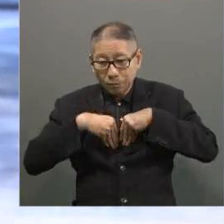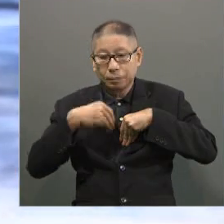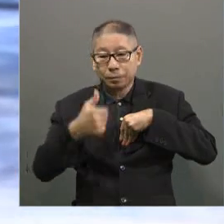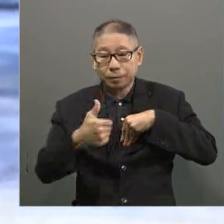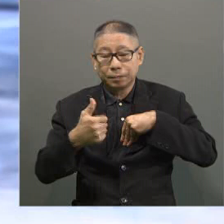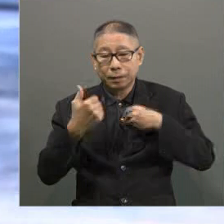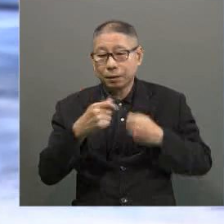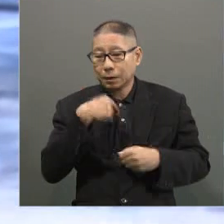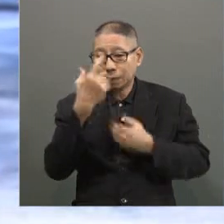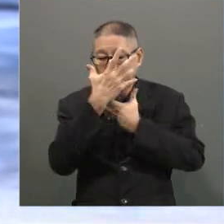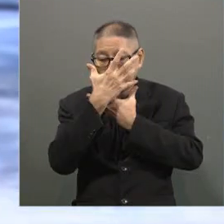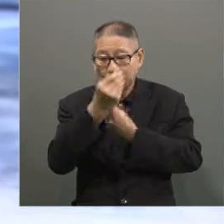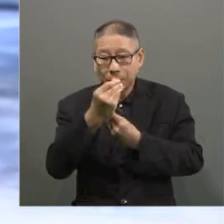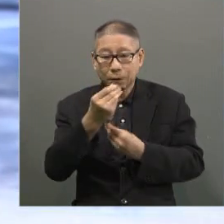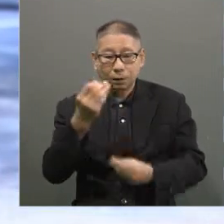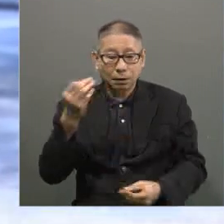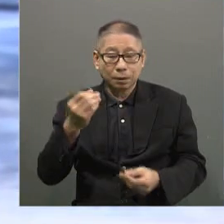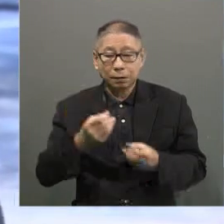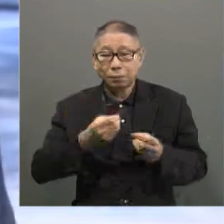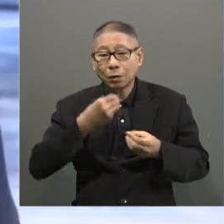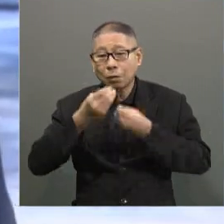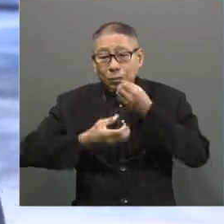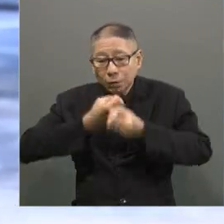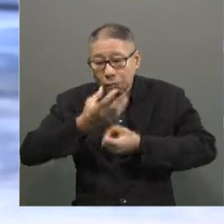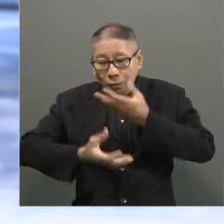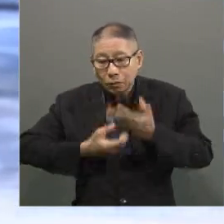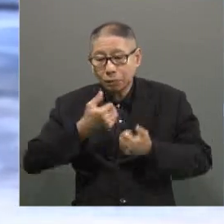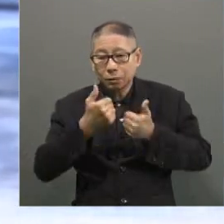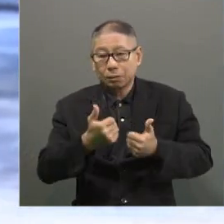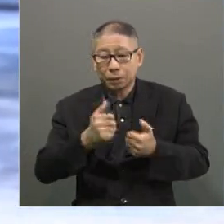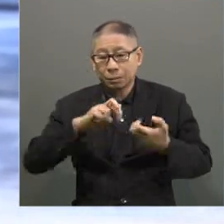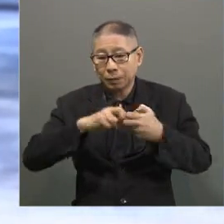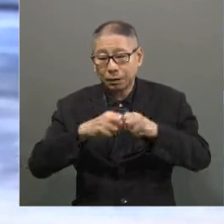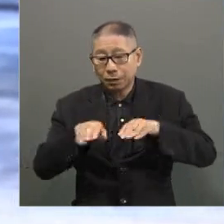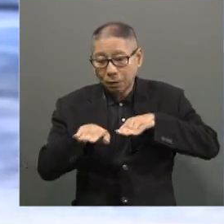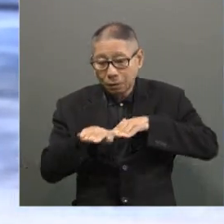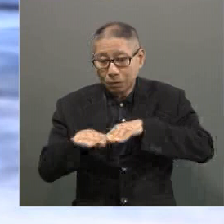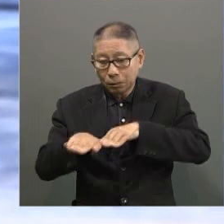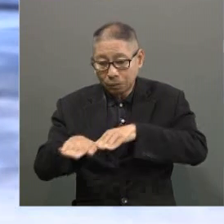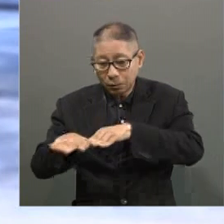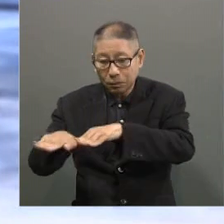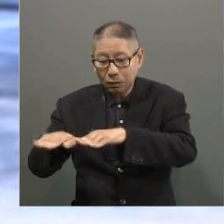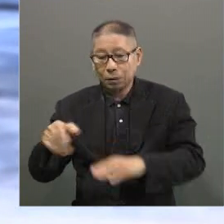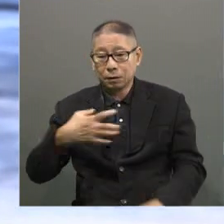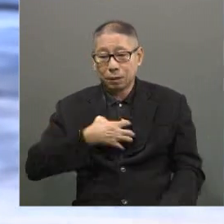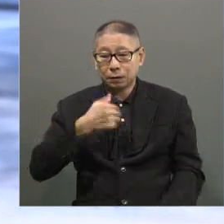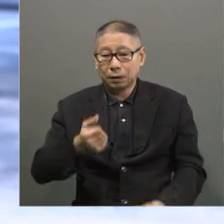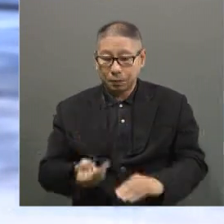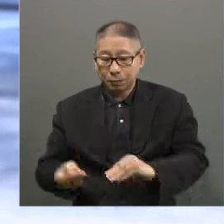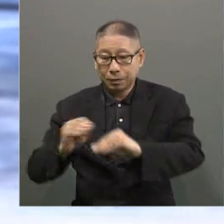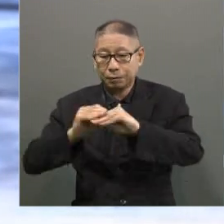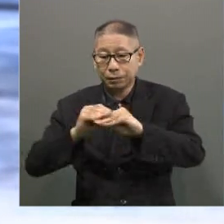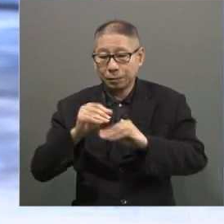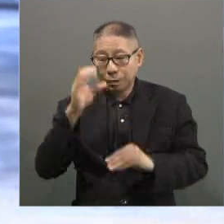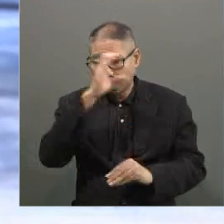ผู้ที่สนใจจะเข้ามารับฟังได้และเพื่อจะได้ไม่เป็นปัญหากับการจราจรและหากมีความต้องการเพิ่มเติมก็จะพิจารณา